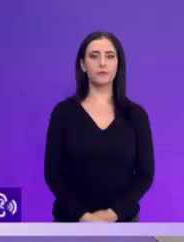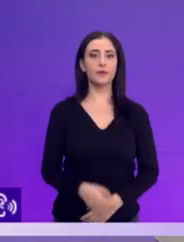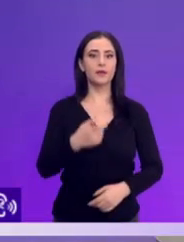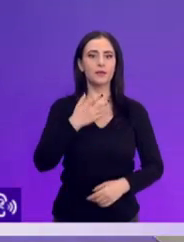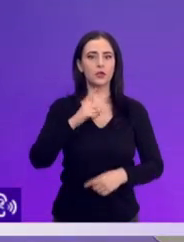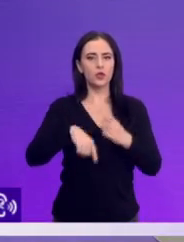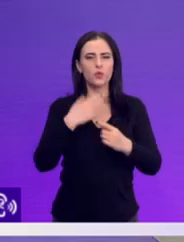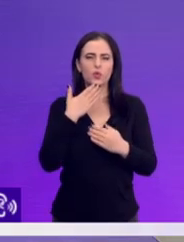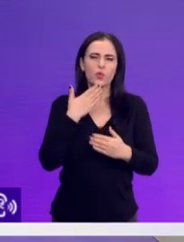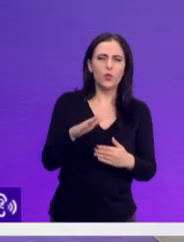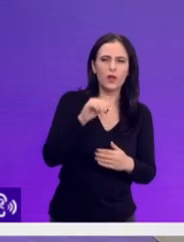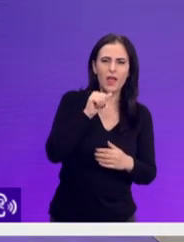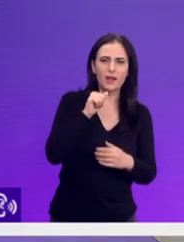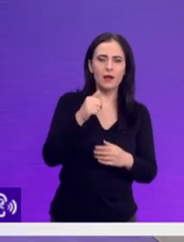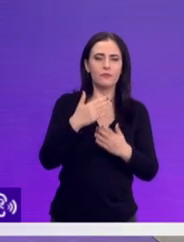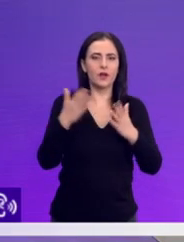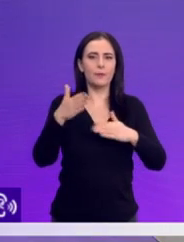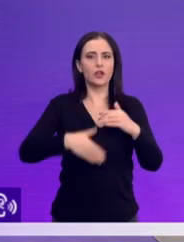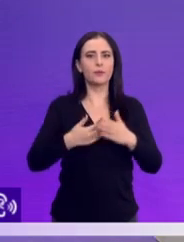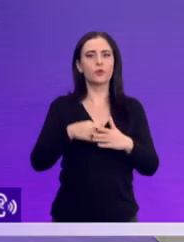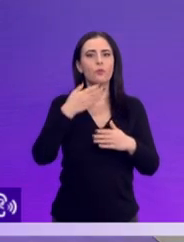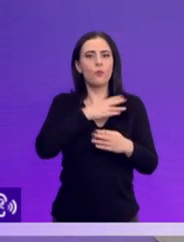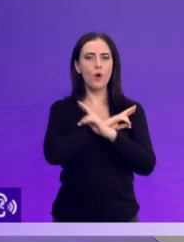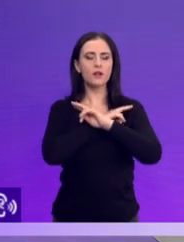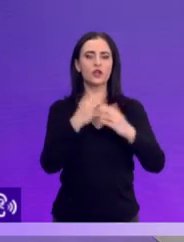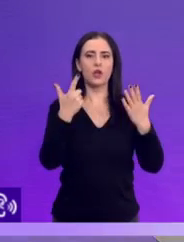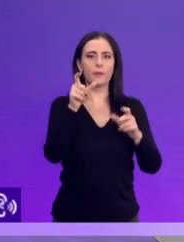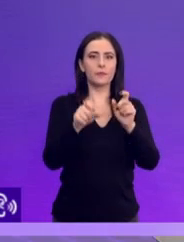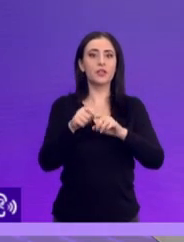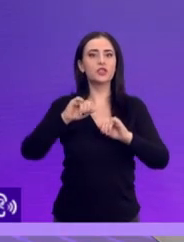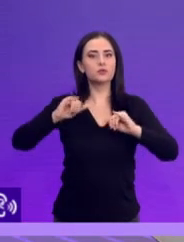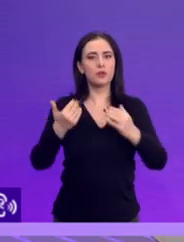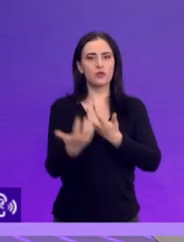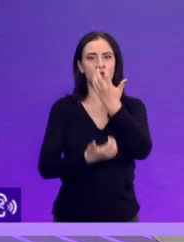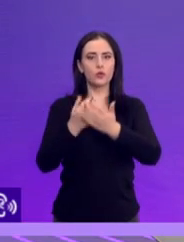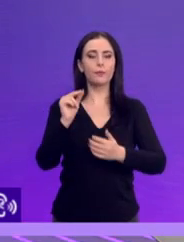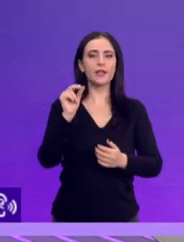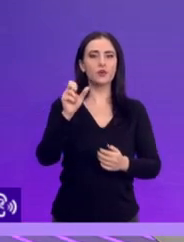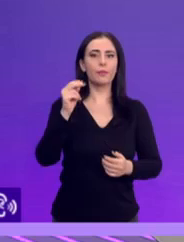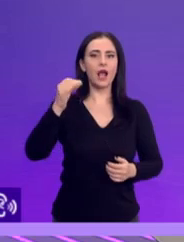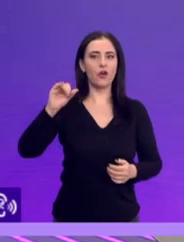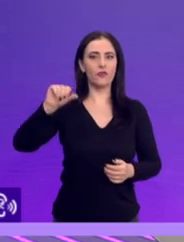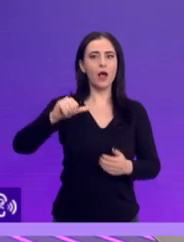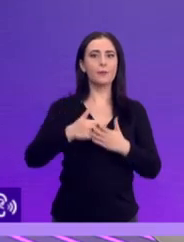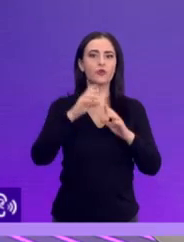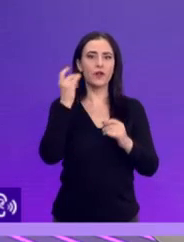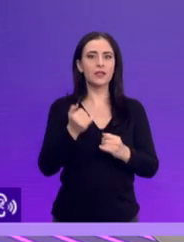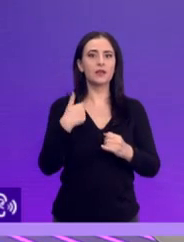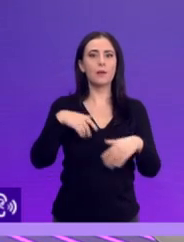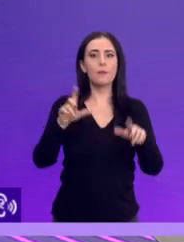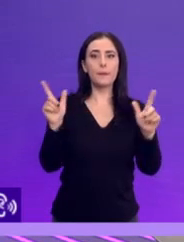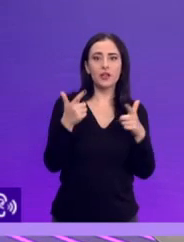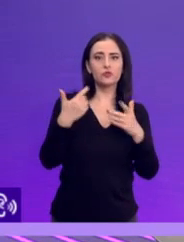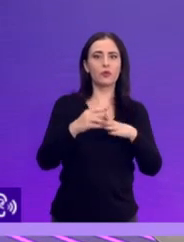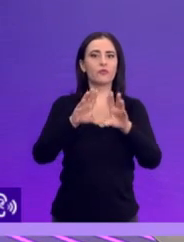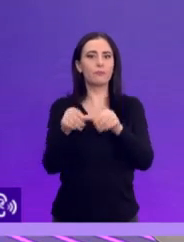Durere fără margini după moartea celor 7 persoane în incendiul de la pensiunea din Prahova. Veniseră acolo să petreacă alături de prieteni Crăciunul. Vestea